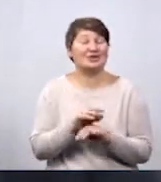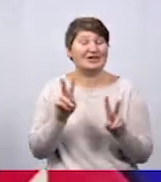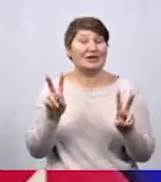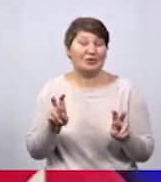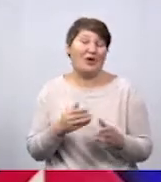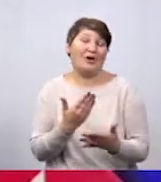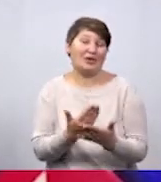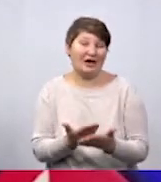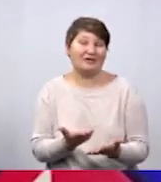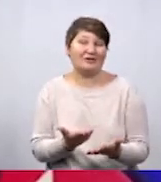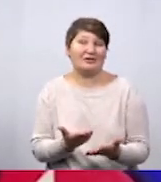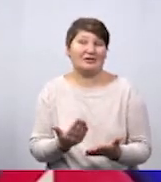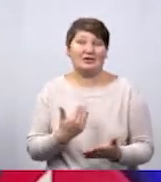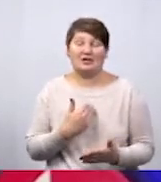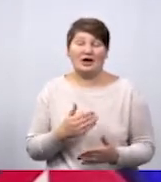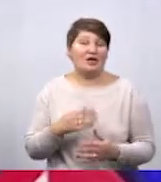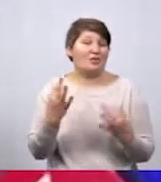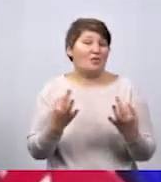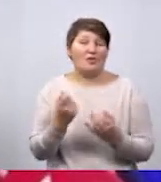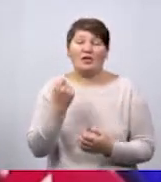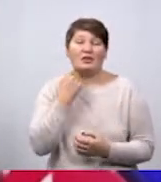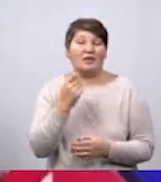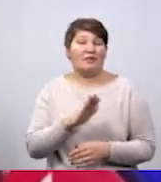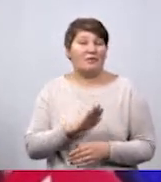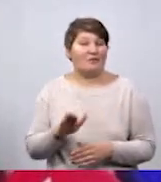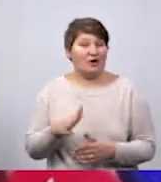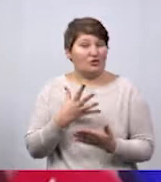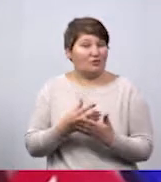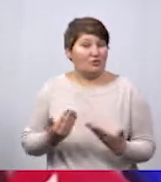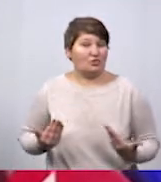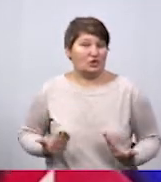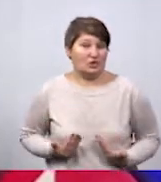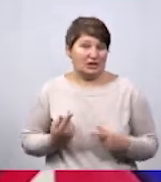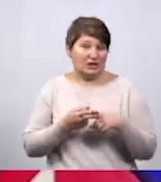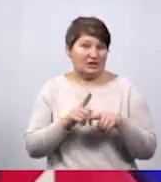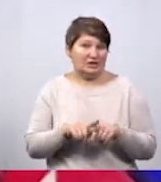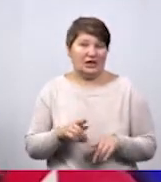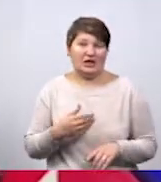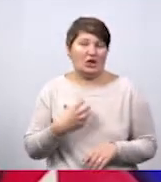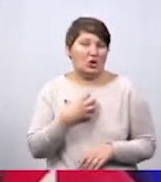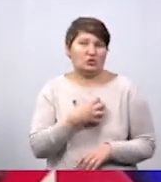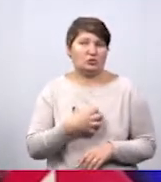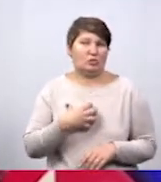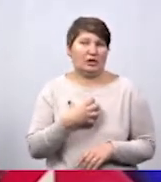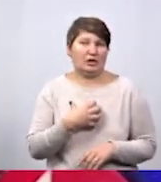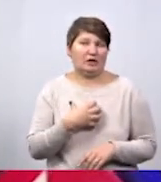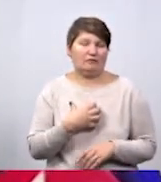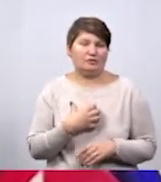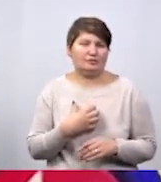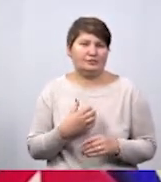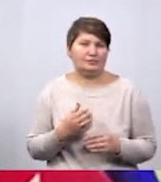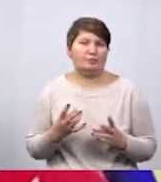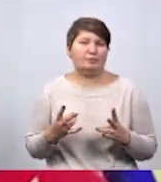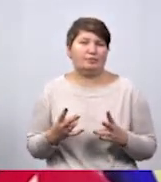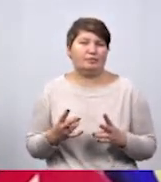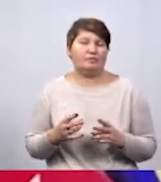отак. Я в житті не вживаю алкоголю, тому ця штука для мене є особливо трепетна, і